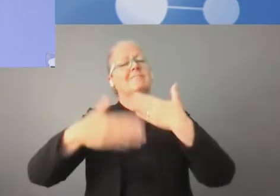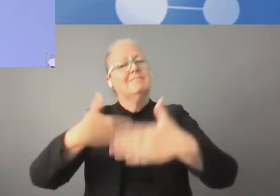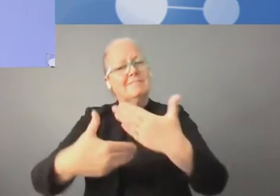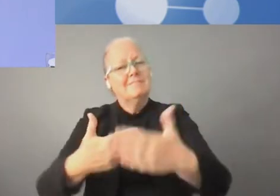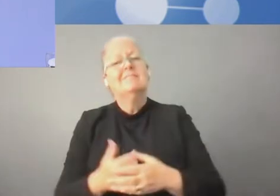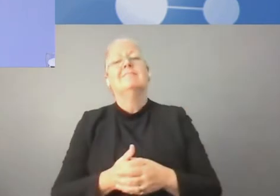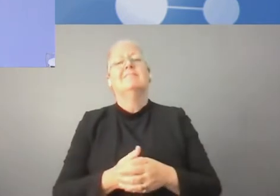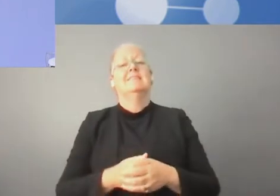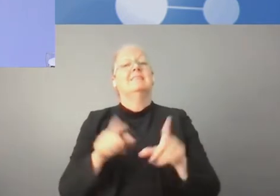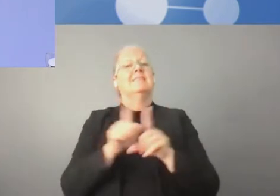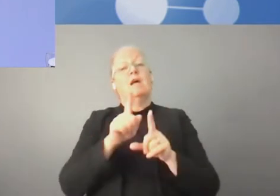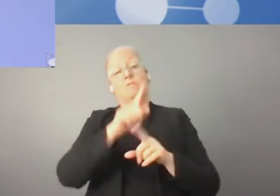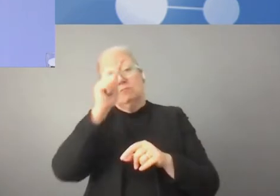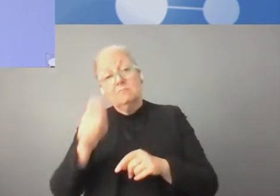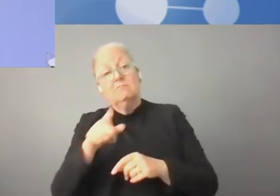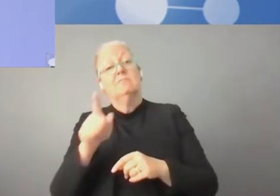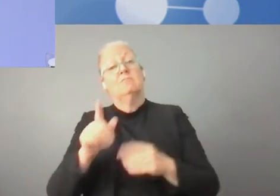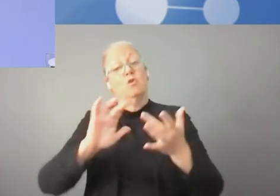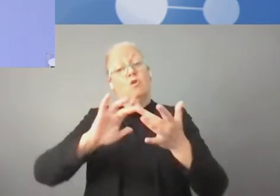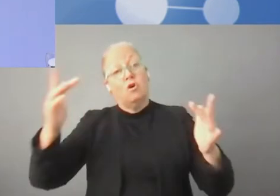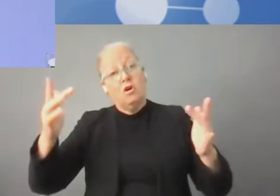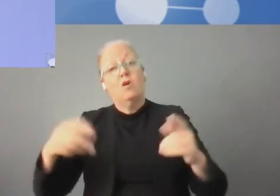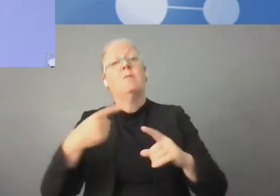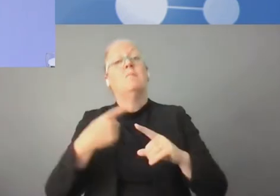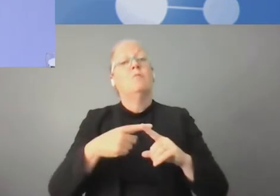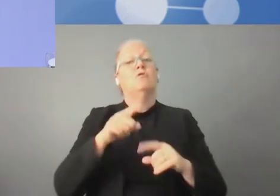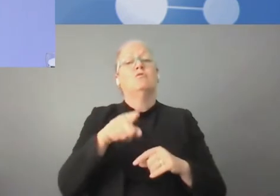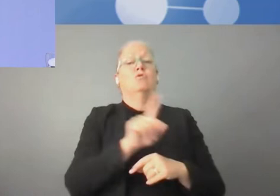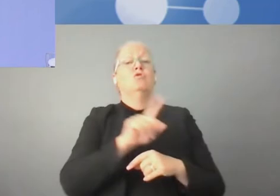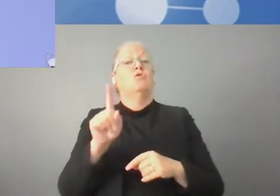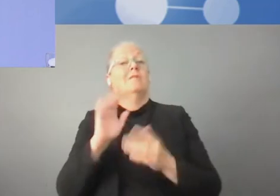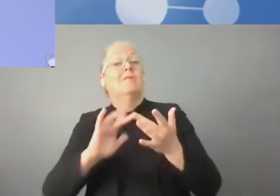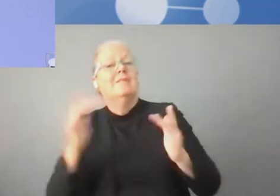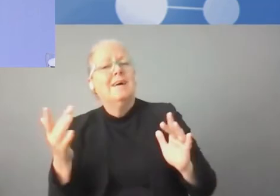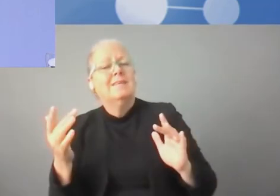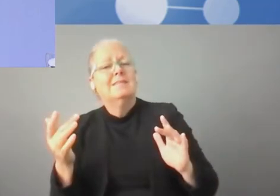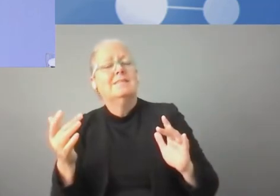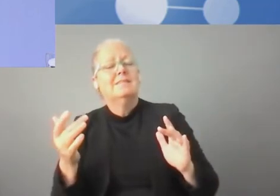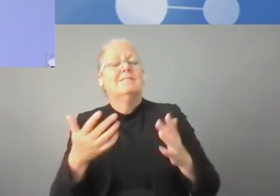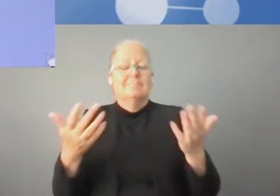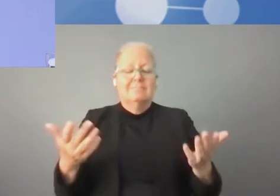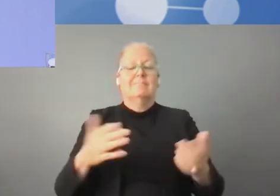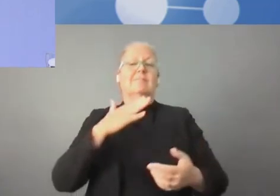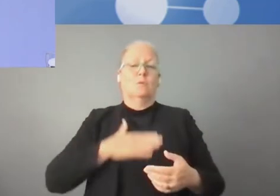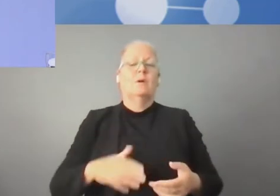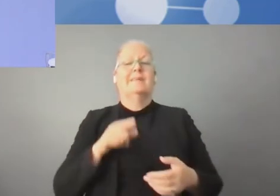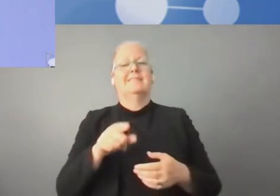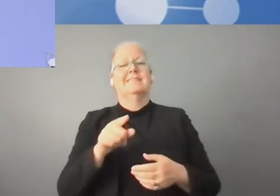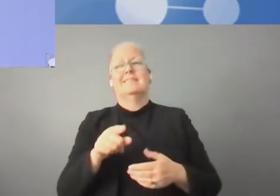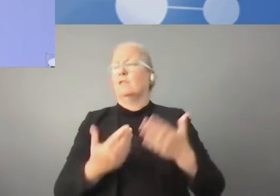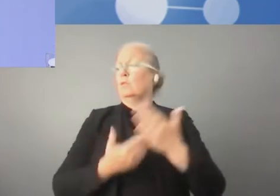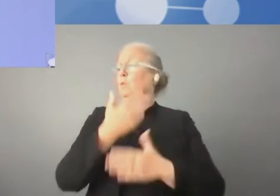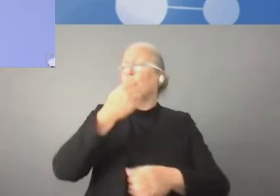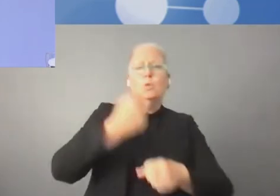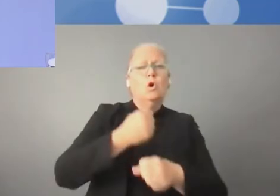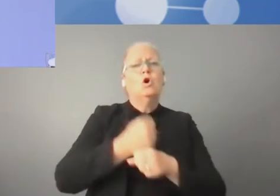些法规是否是合理的，我们希望所有的人能够可以获